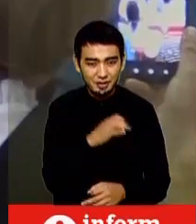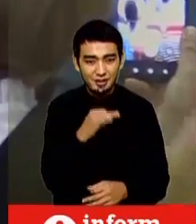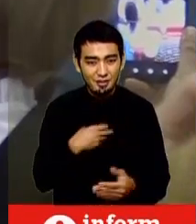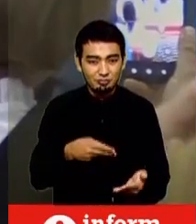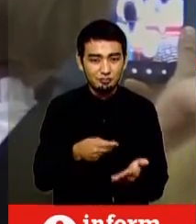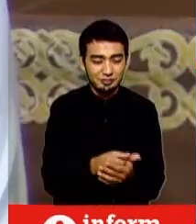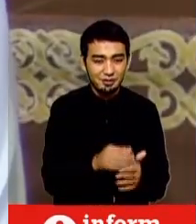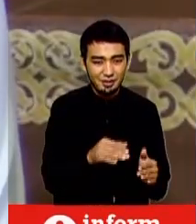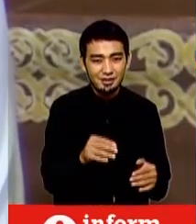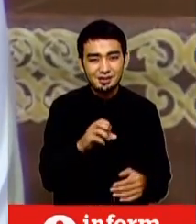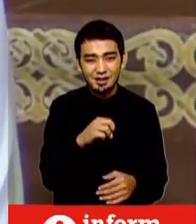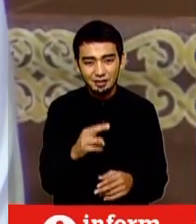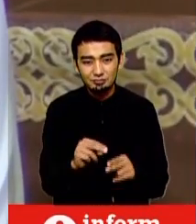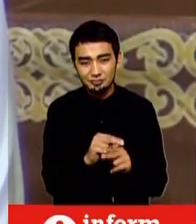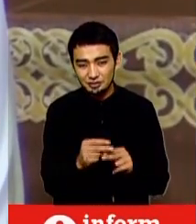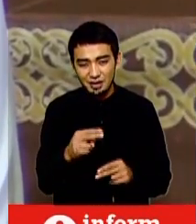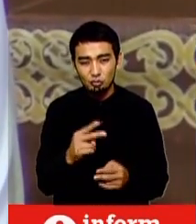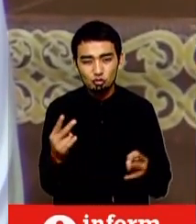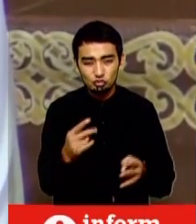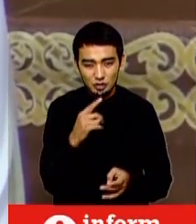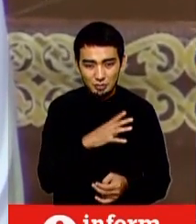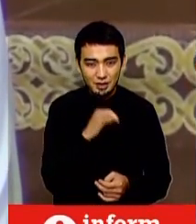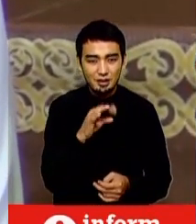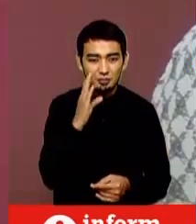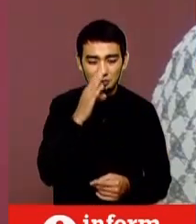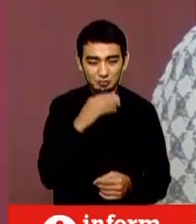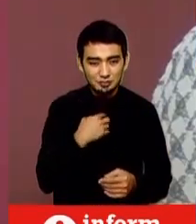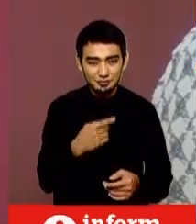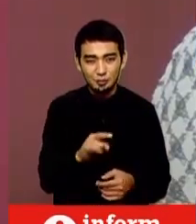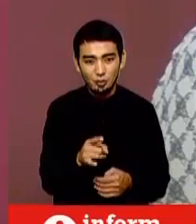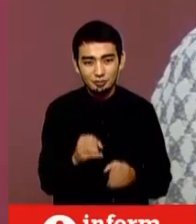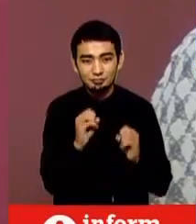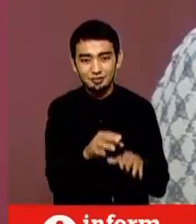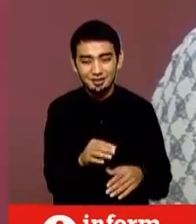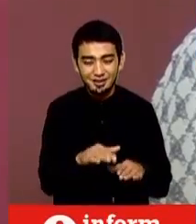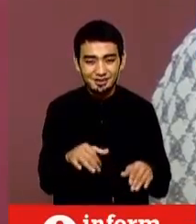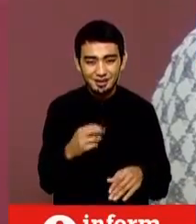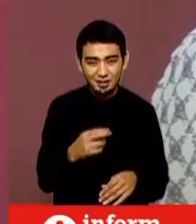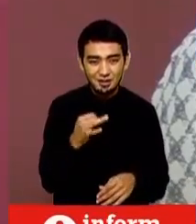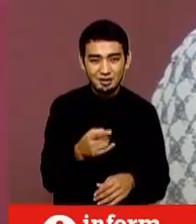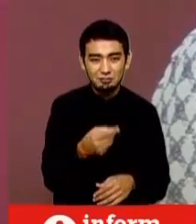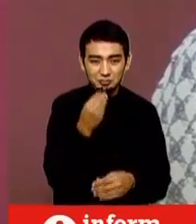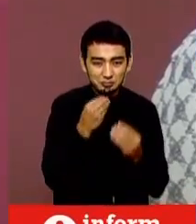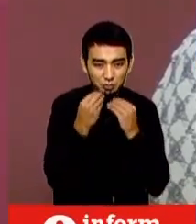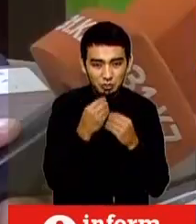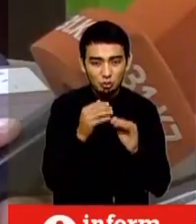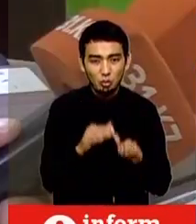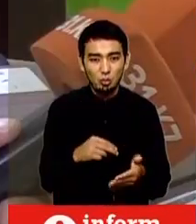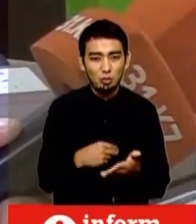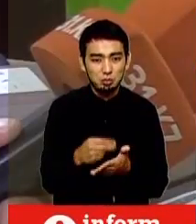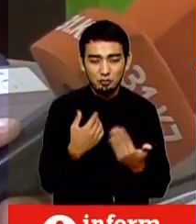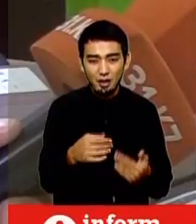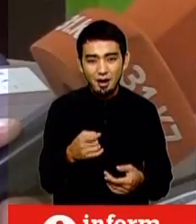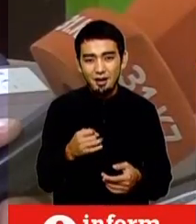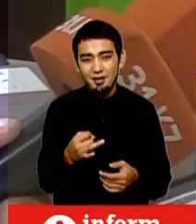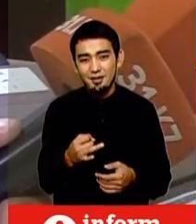бөбекжайдың қажеттіліктері үшін көтерген. Себебі ата-аналардың балабасына берген төлемақысы бүлдіршіндердің тамағынан артылмайды дейді. Ата-ана тек